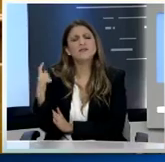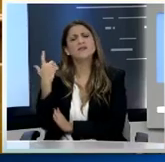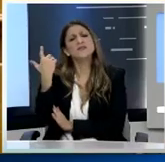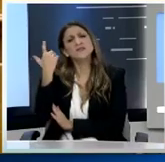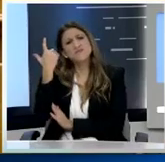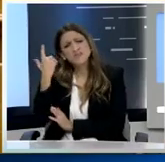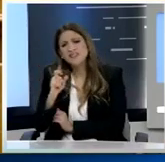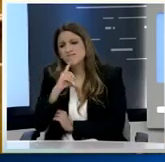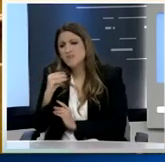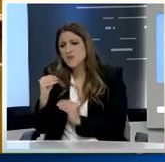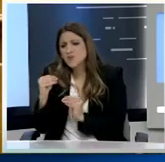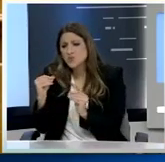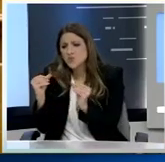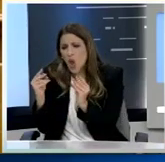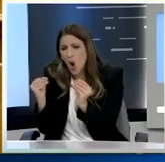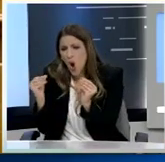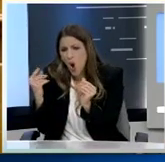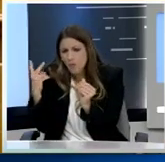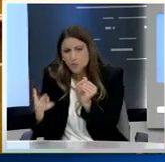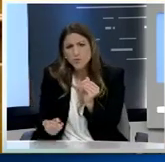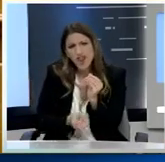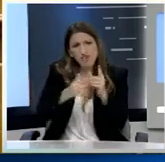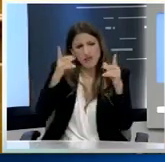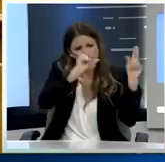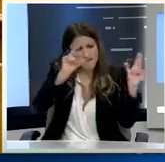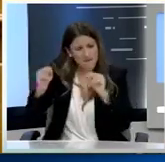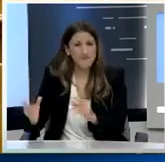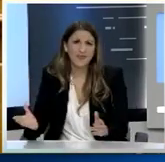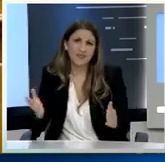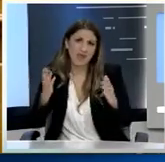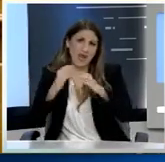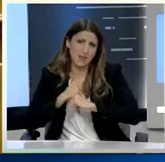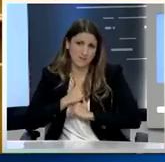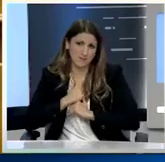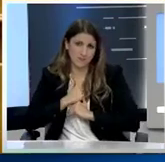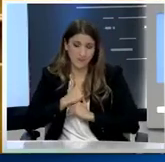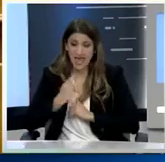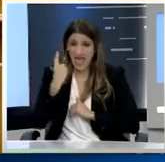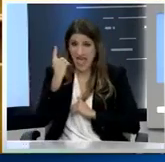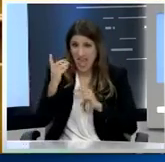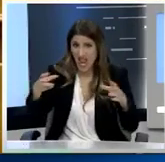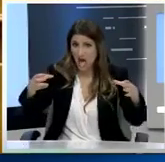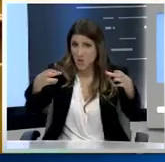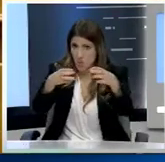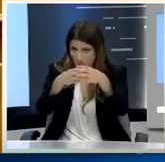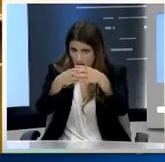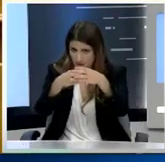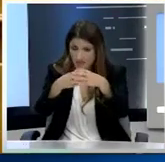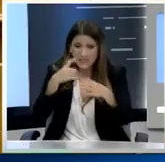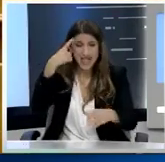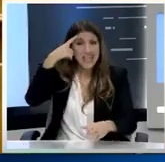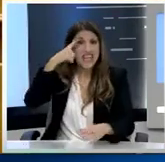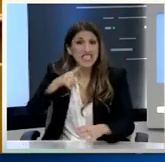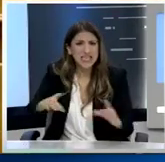του είδους τον δημοσιονομικό καιροσκοπισμό. Το μόνο κόμμα που αγνοεί τις συνέπειες μιας επιθετικής μείωσης